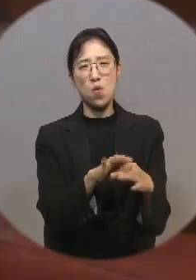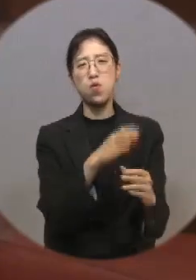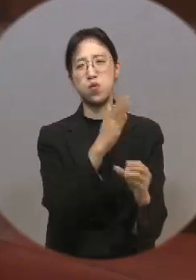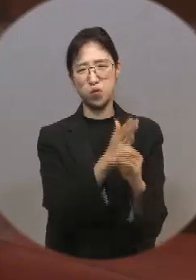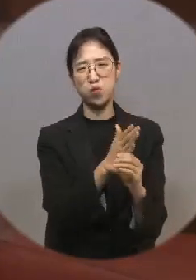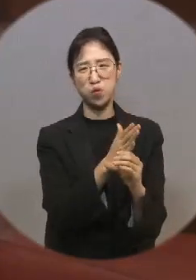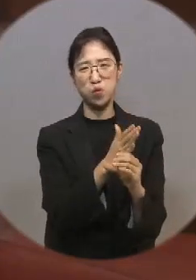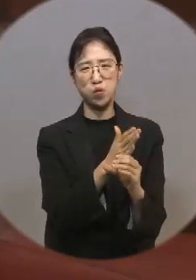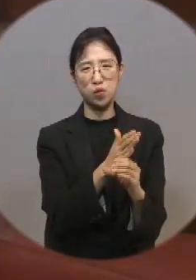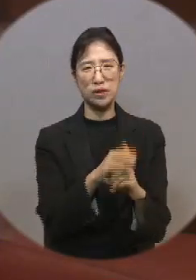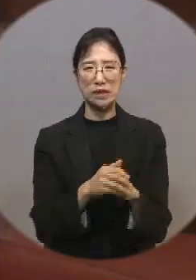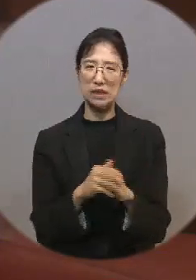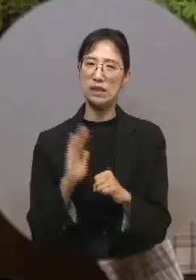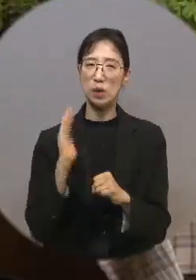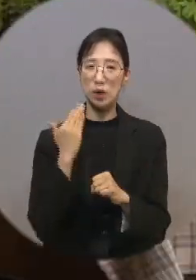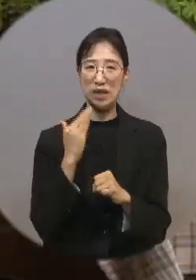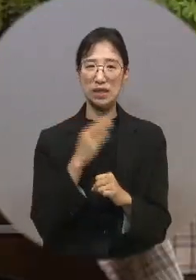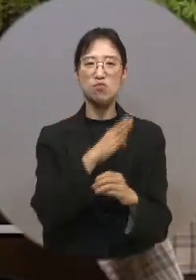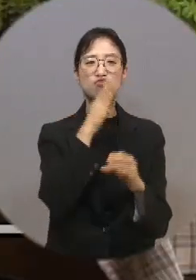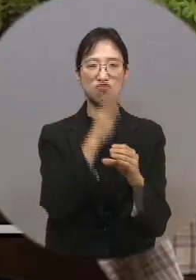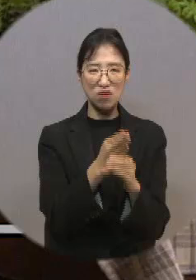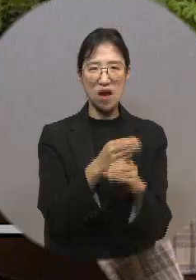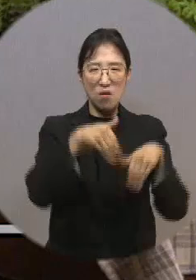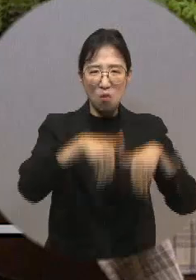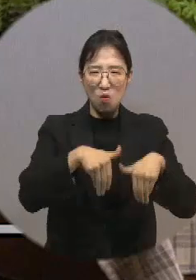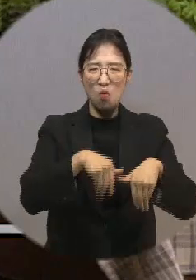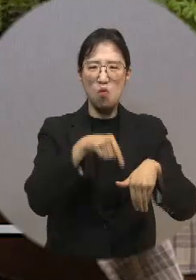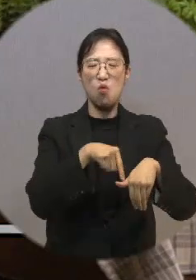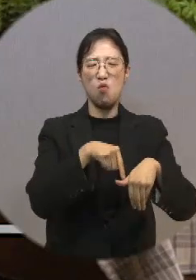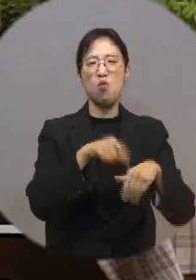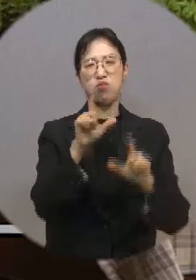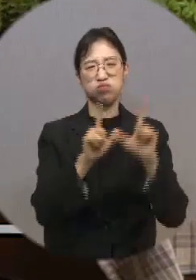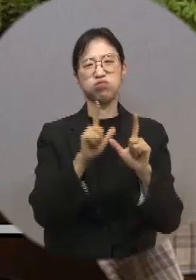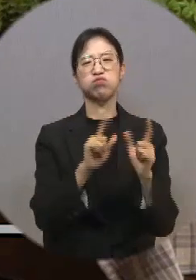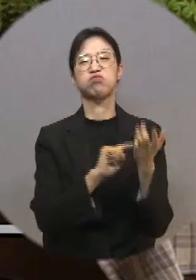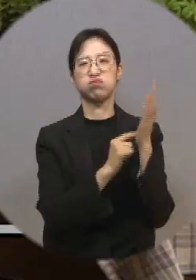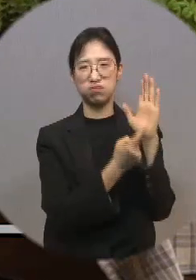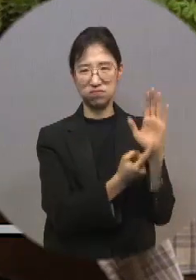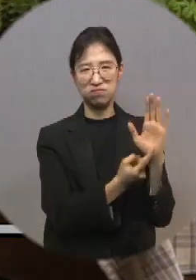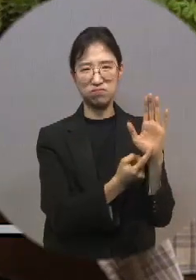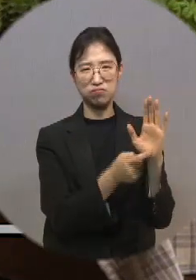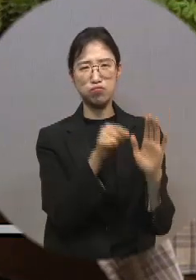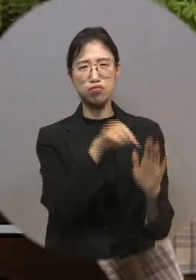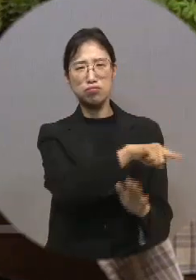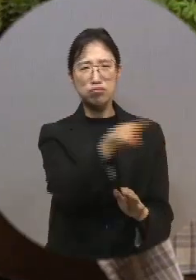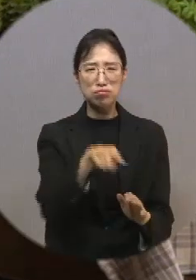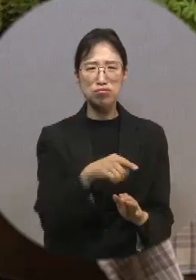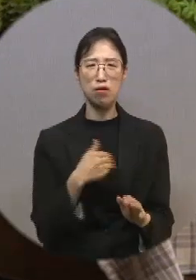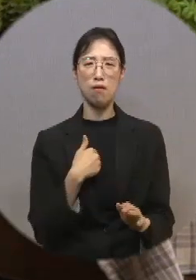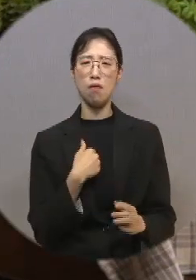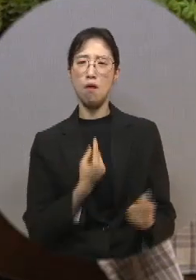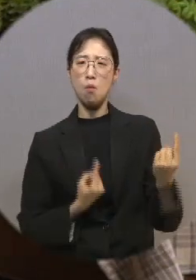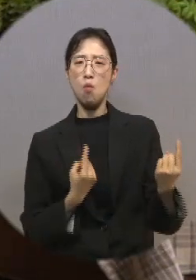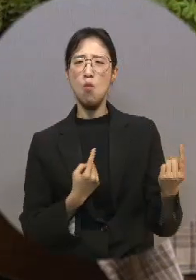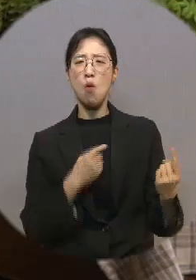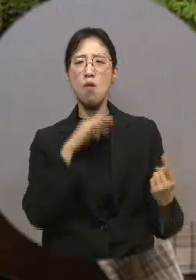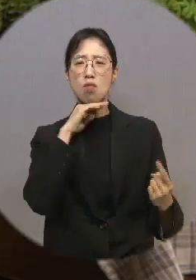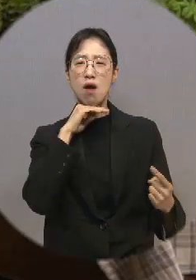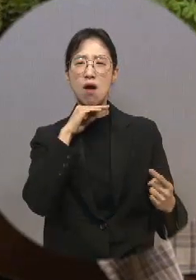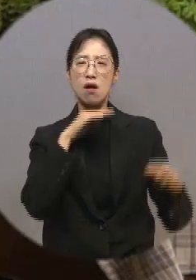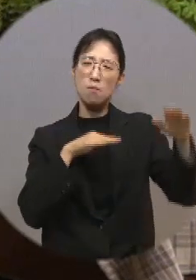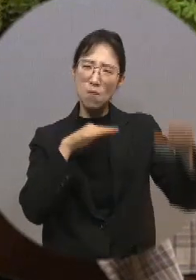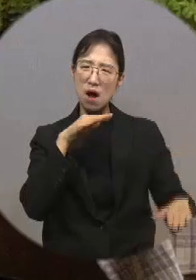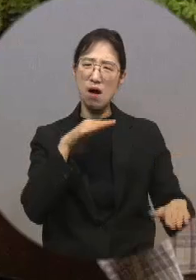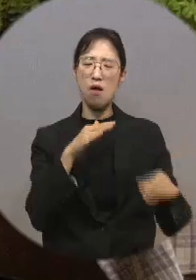있는 상황에서 최근에는 북한의 포로가 어쨌든 공개가 됐잖아요. 근데 그 친구들이 어떻게 보면 저보다도 나이가 어려서 굉장히